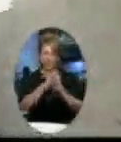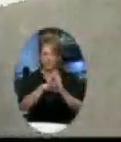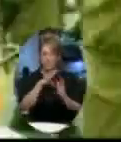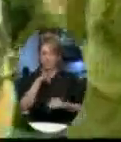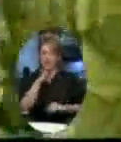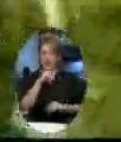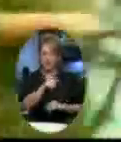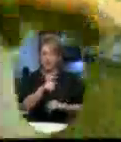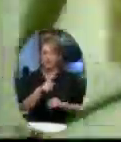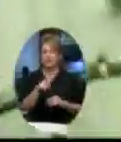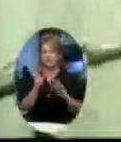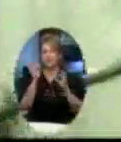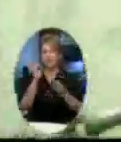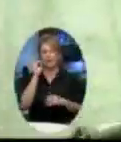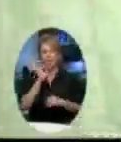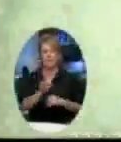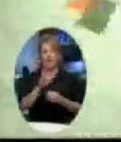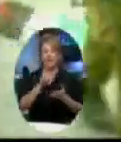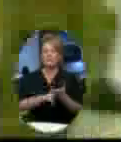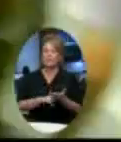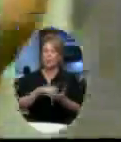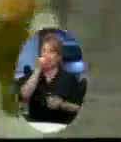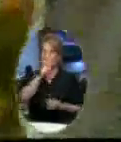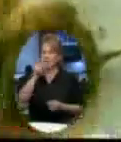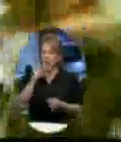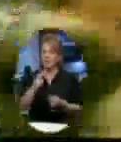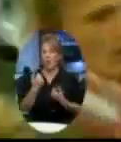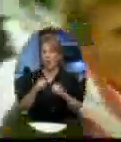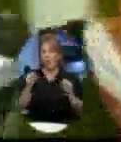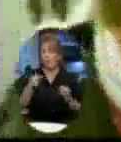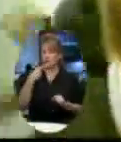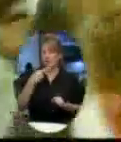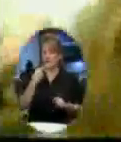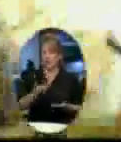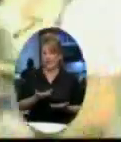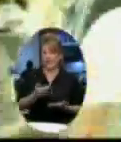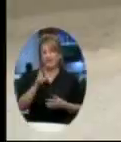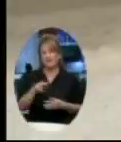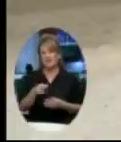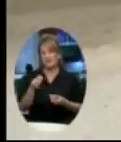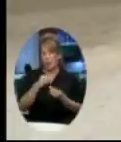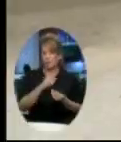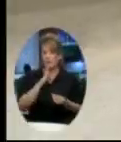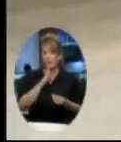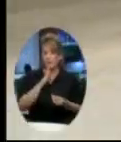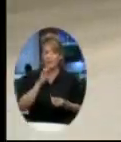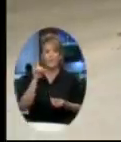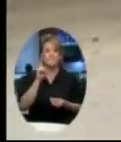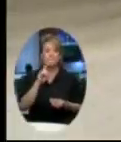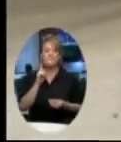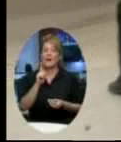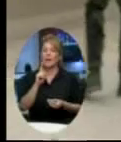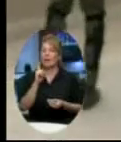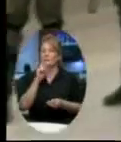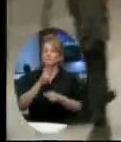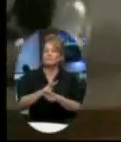של פגיעה בזכויות האדם וחופש הביטוי, ישנם סימני שאלה רבים אחרים, למשל מי יבצע את האכיפה